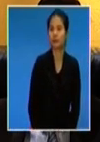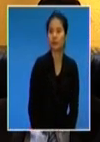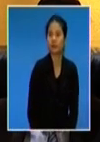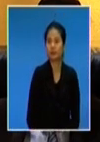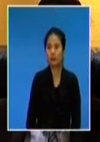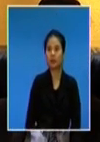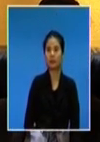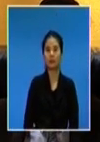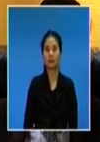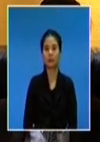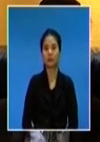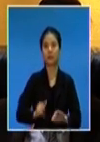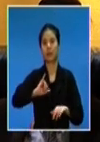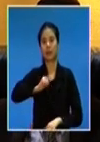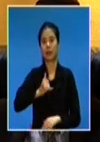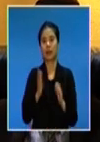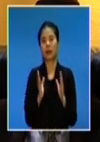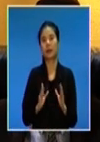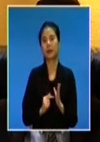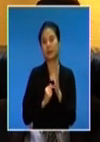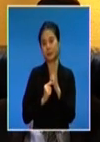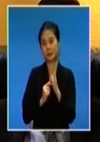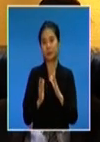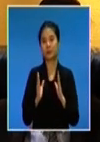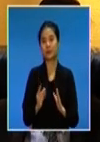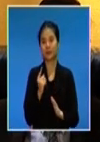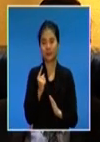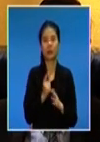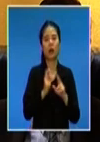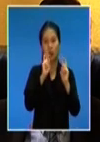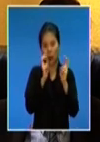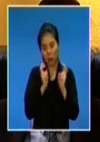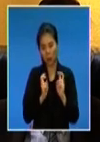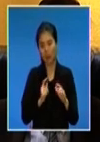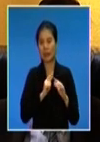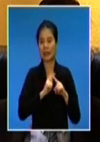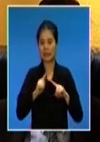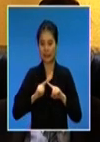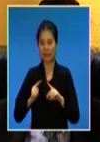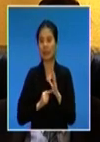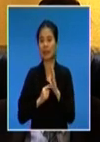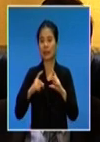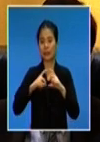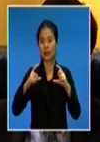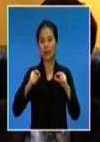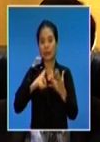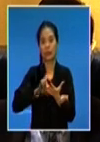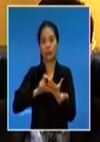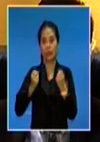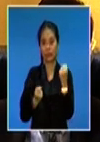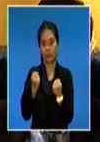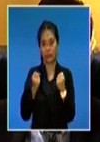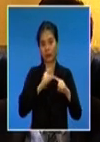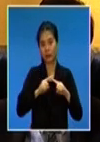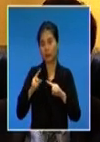อมาเนี่ยท่านเดียวเนี่ยมีหลายประเด็นมากแล้วถ้าหากว่าเรื่องใบขับขี่ท่านอธิบดีกรมขนส่งทางบกตอบแล้วก็แบบเนี้ยไม่จบนะครับ